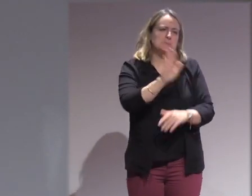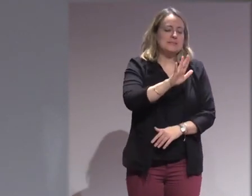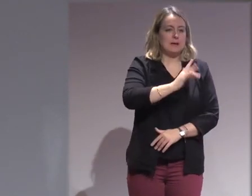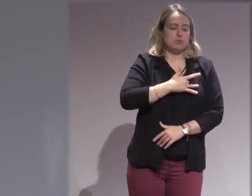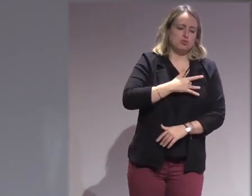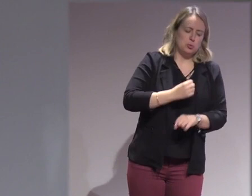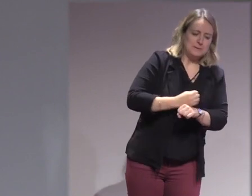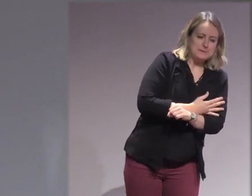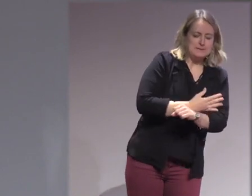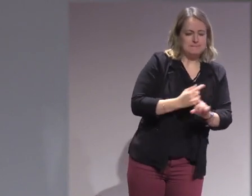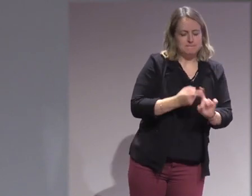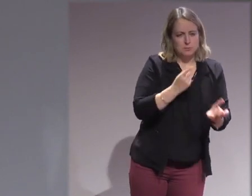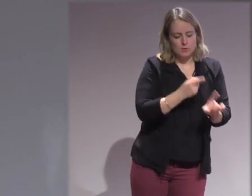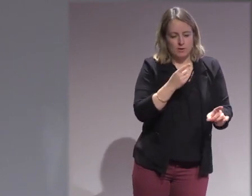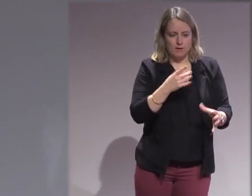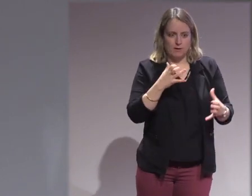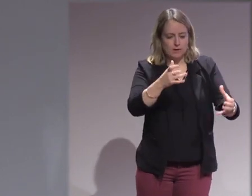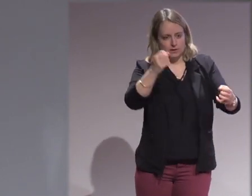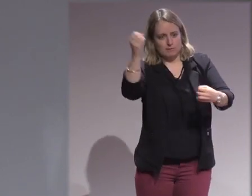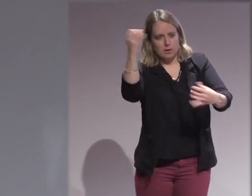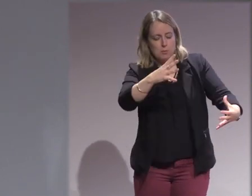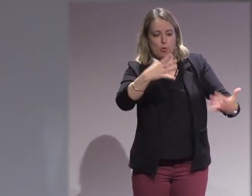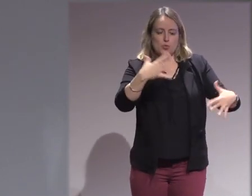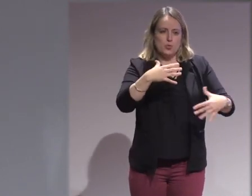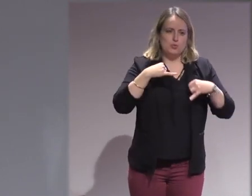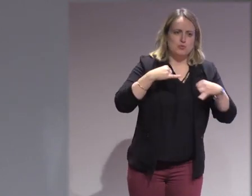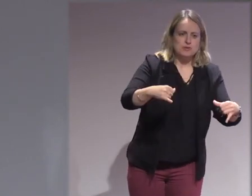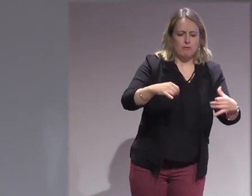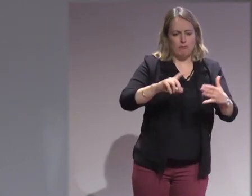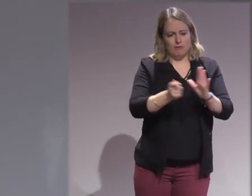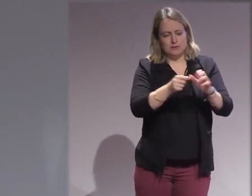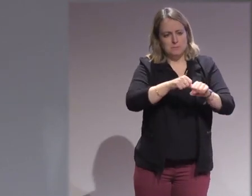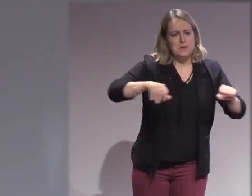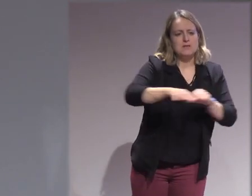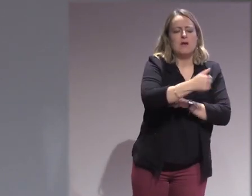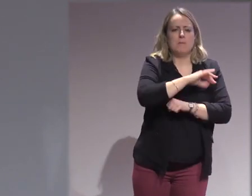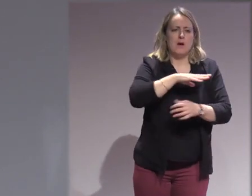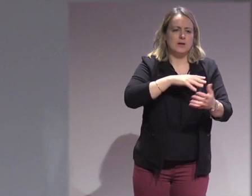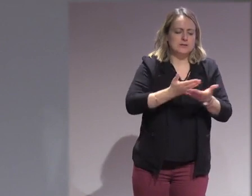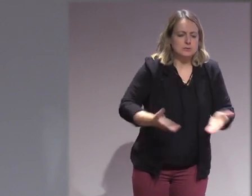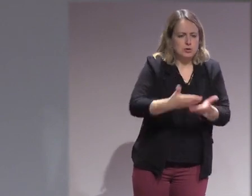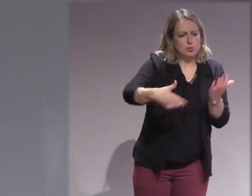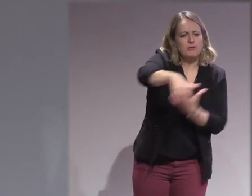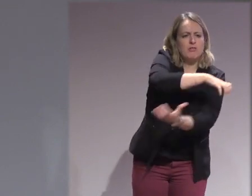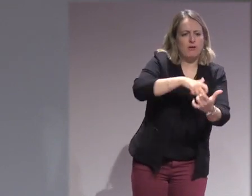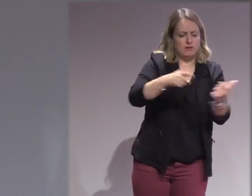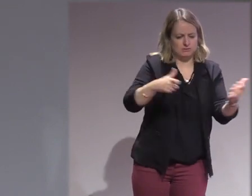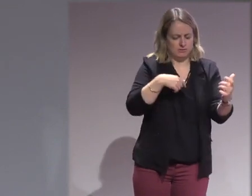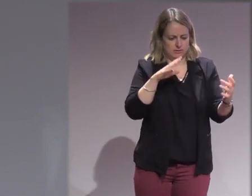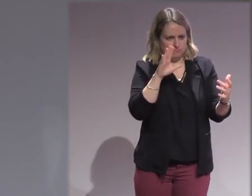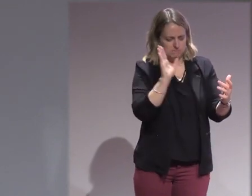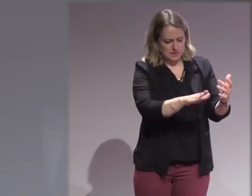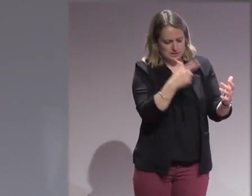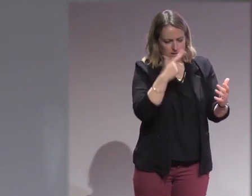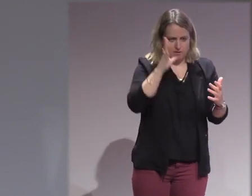sous un angle sensationnaliste dans les médias en particulier, donc en lien avec des scandales, en fait ce sont avant tout